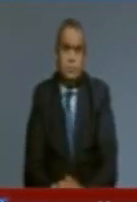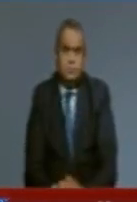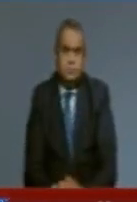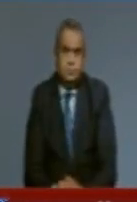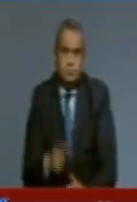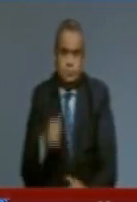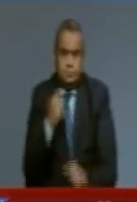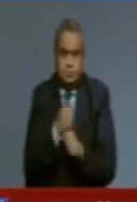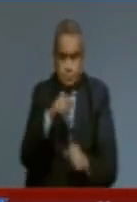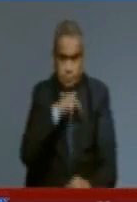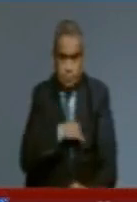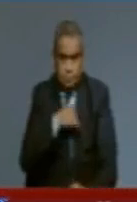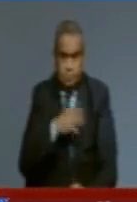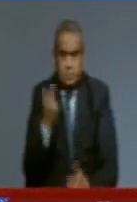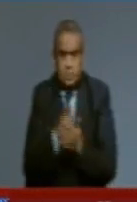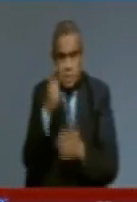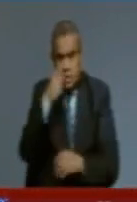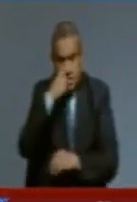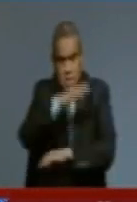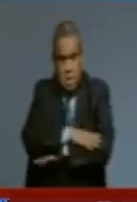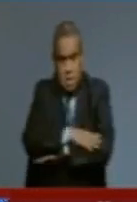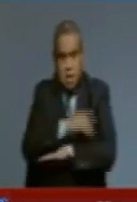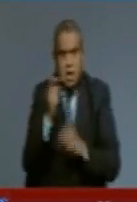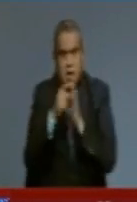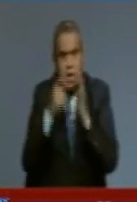ونعتنق ونحترم القوانين الكنيسة